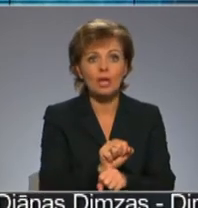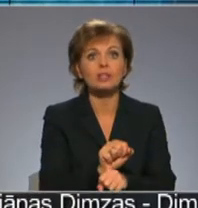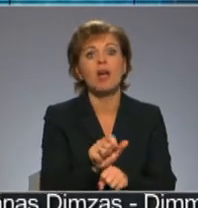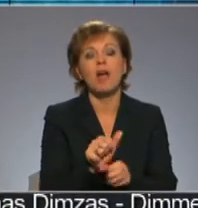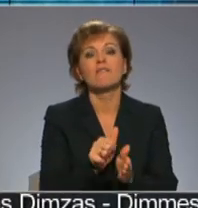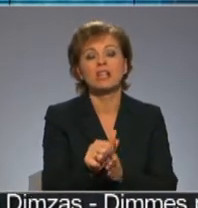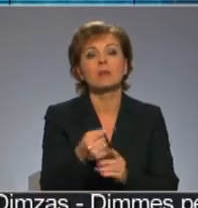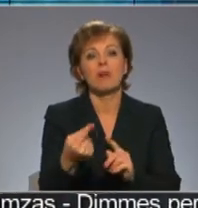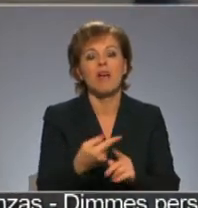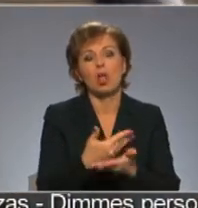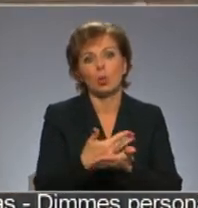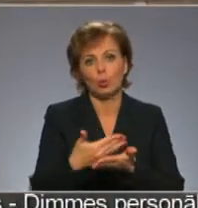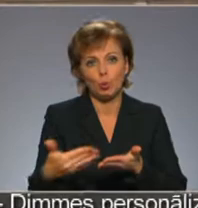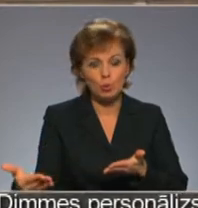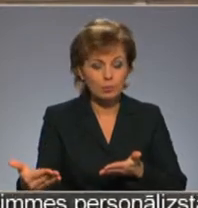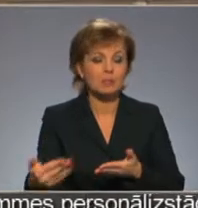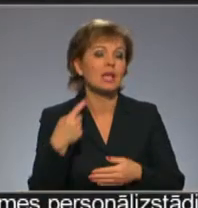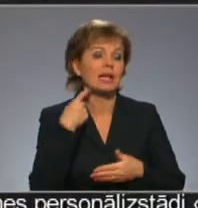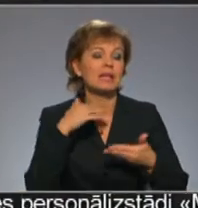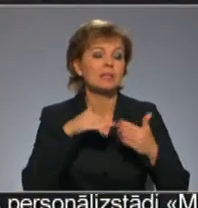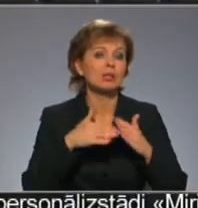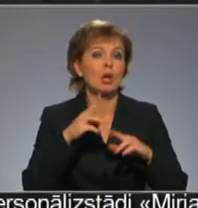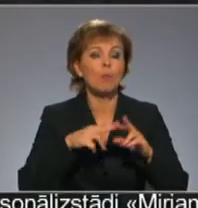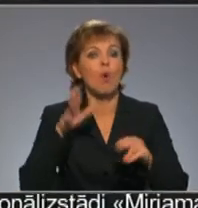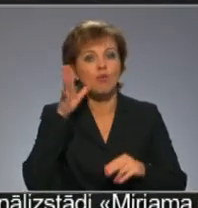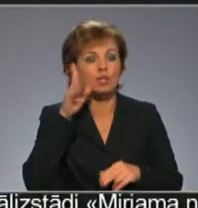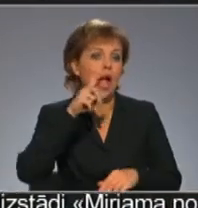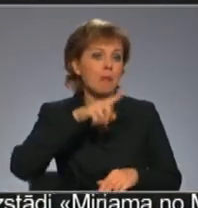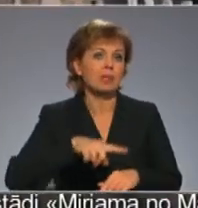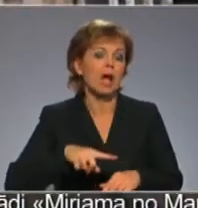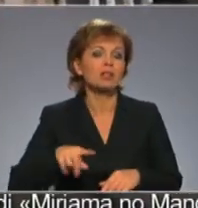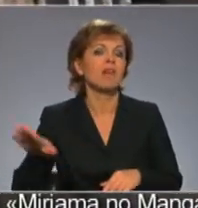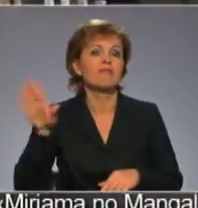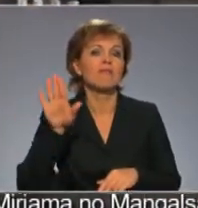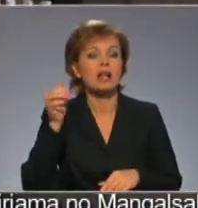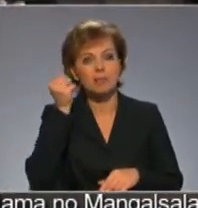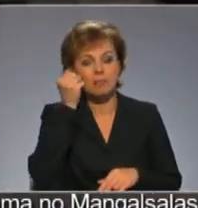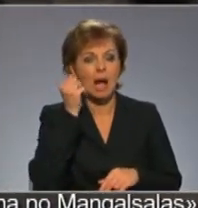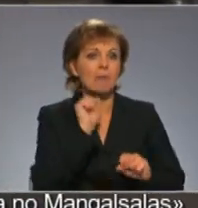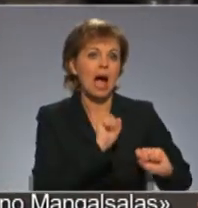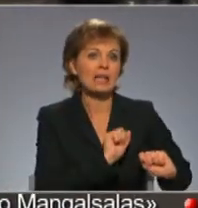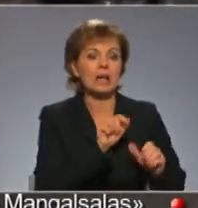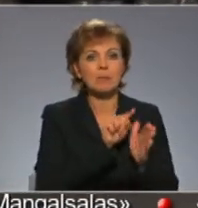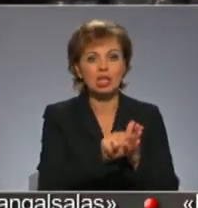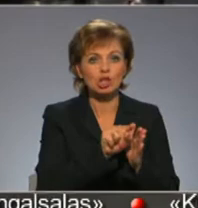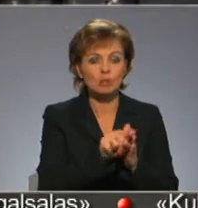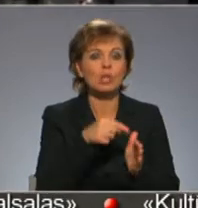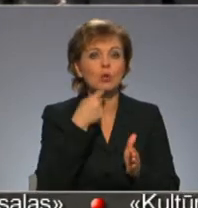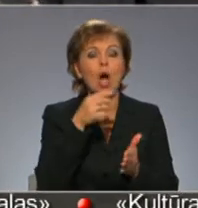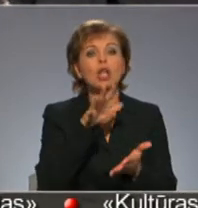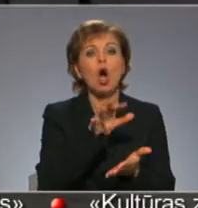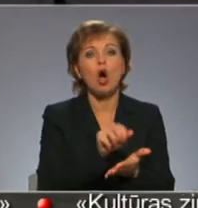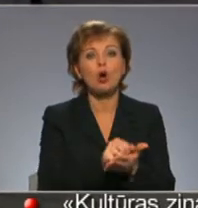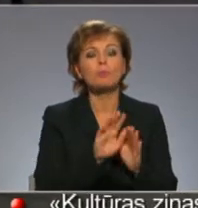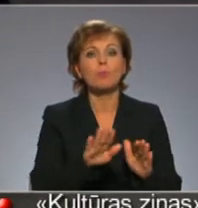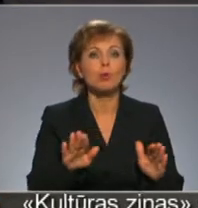pavērsiens. Rīgas pilsētas būvvalde lūgusi valsts pieminekļu aizsardzības inspekciju noteikt okupācijas muzeja kultūrvēsturiskās